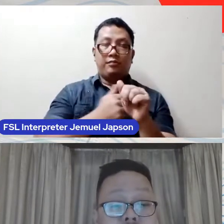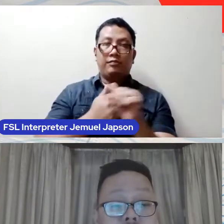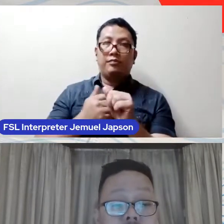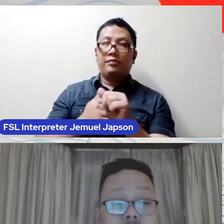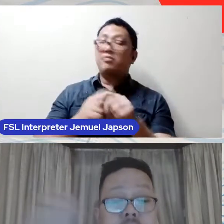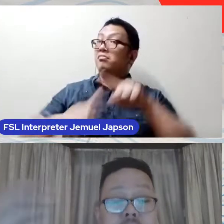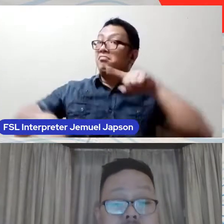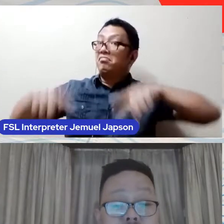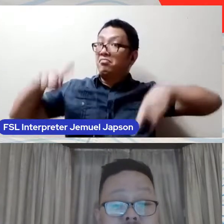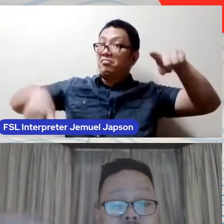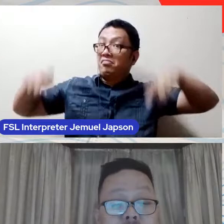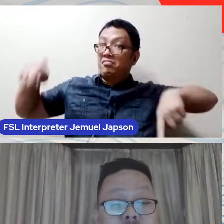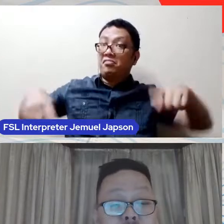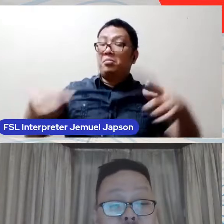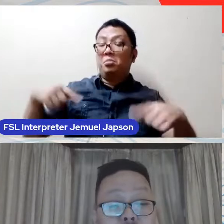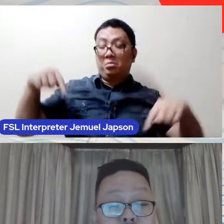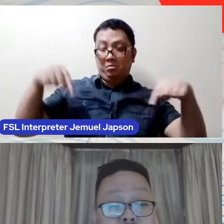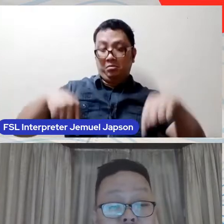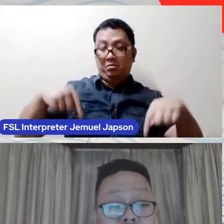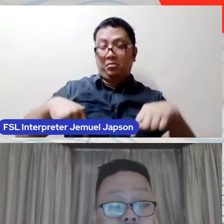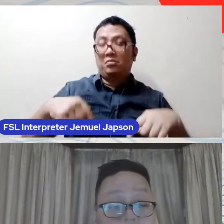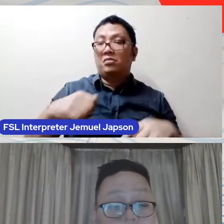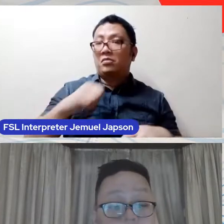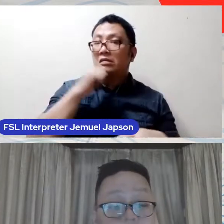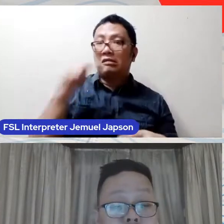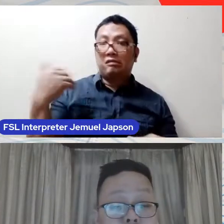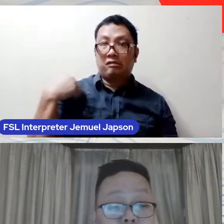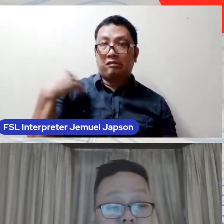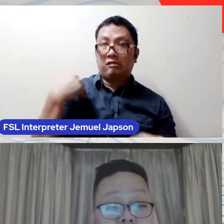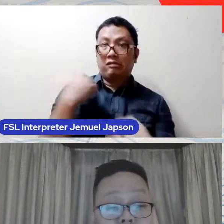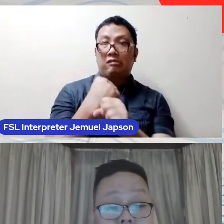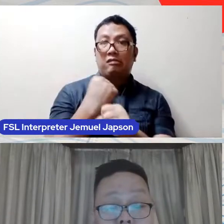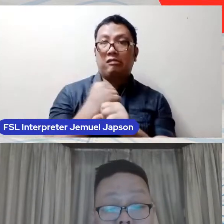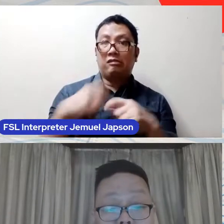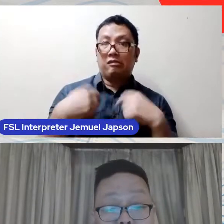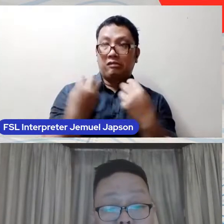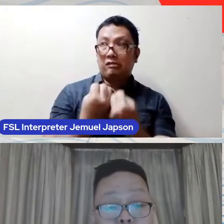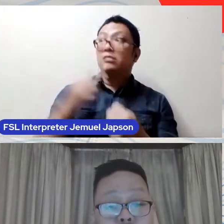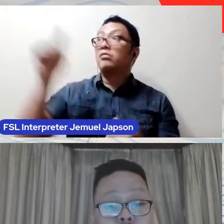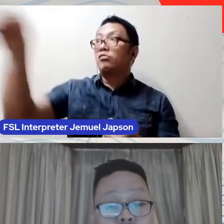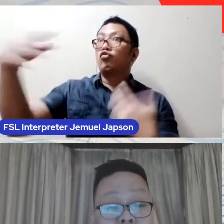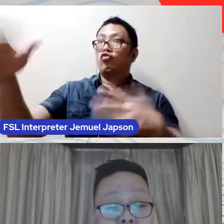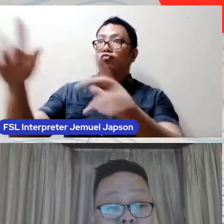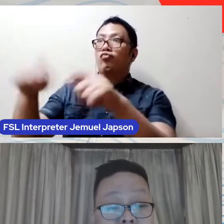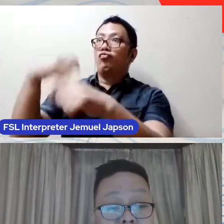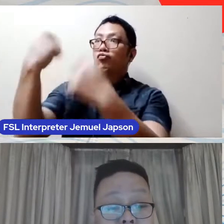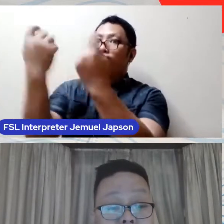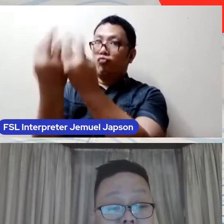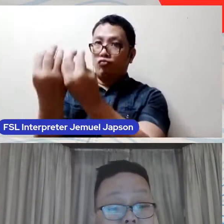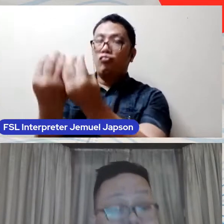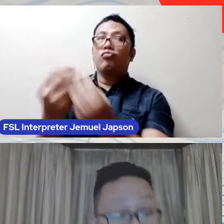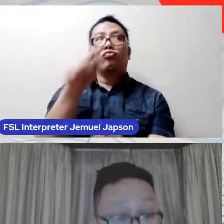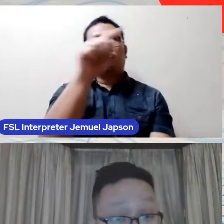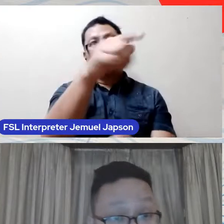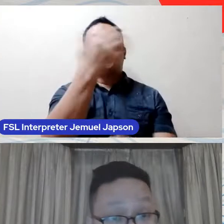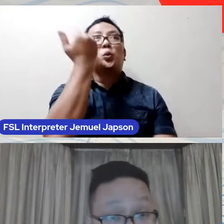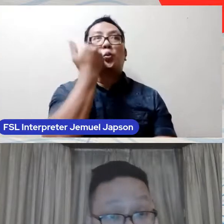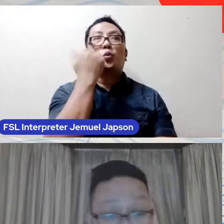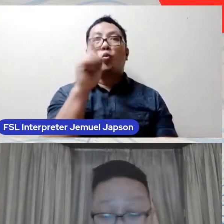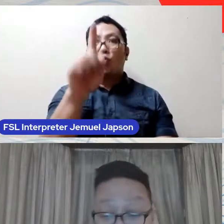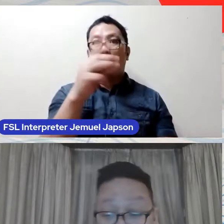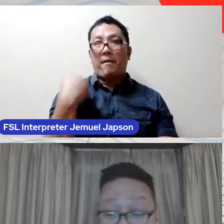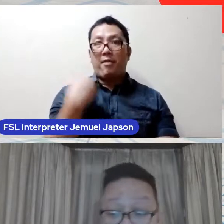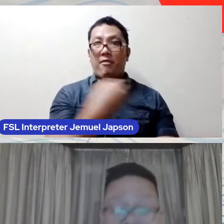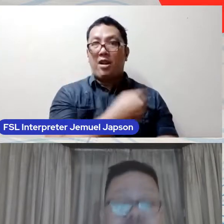different. Baka dito hindi pa nabubuo yung team, baka doon buo na, baka dito umuwi mo na yung isang member. So,